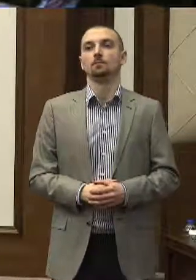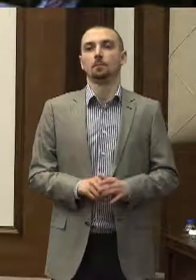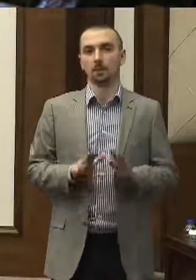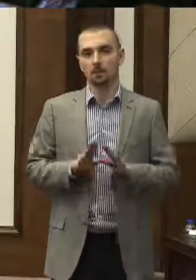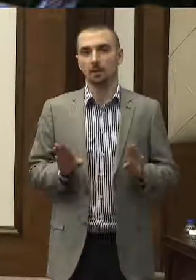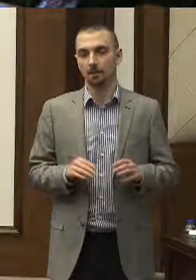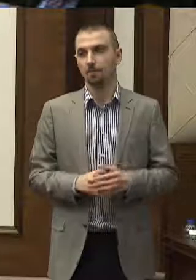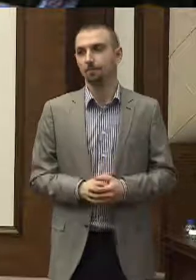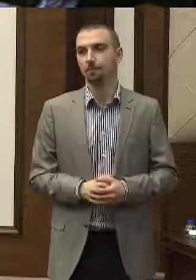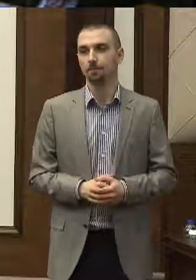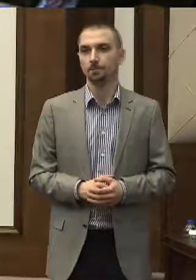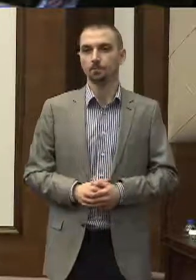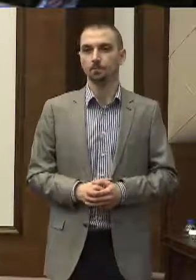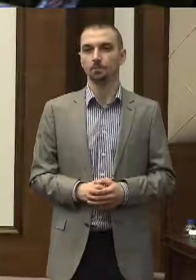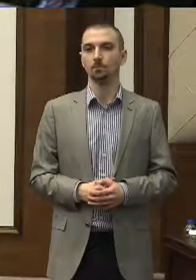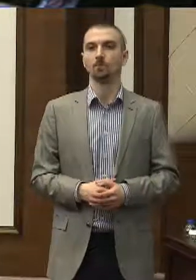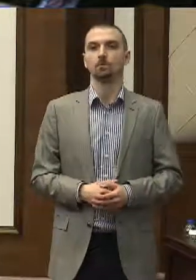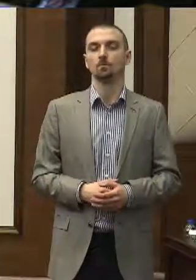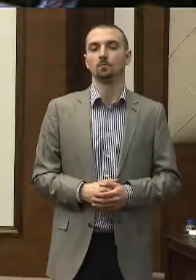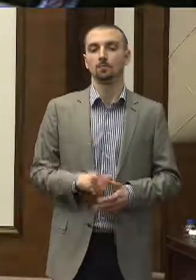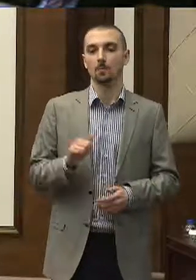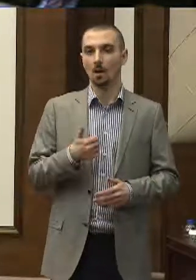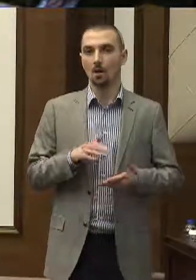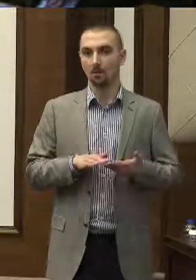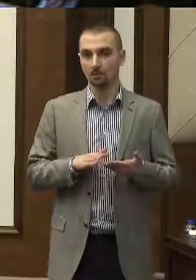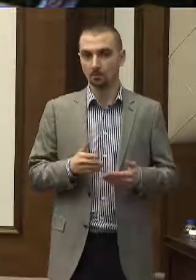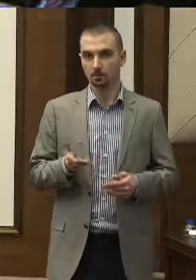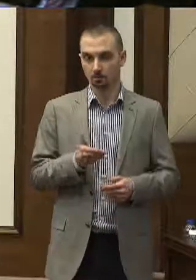Bitti. Teşekkür ederim arkadaşlar. Değerli arkadaşlar,